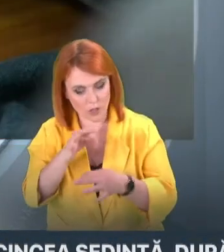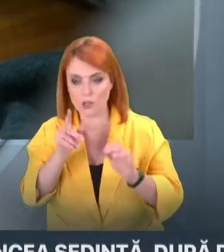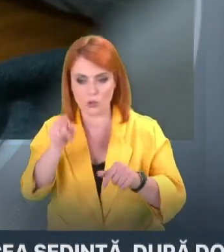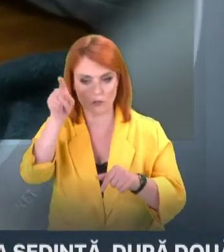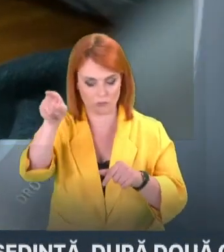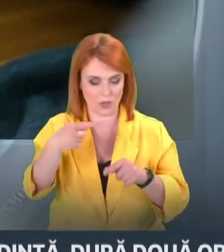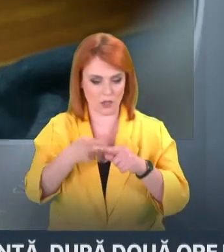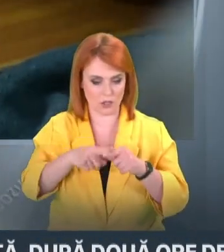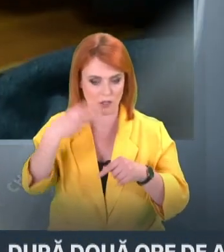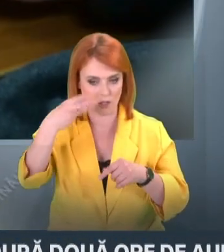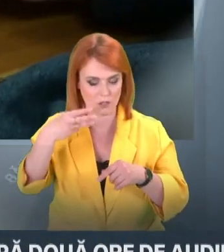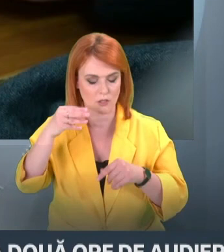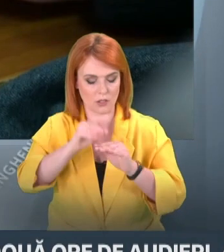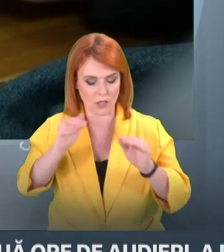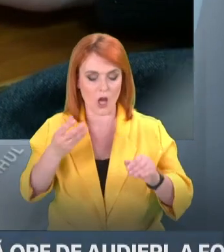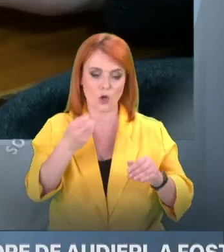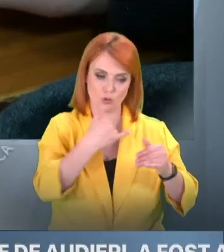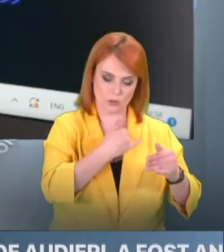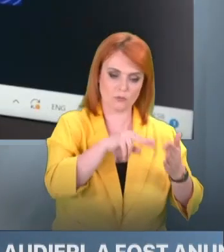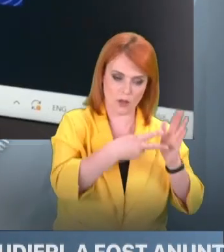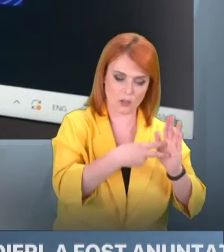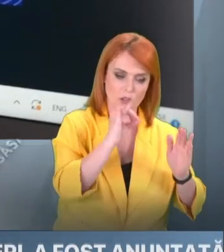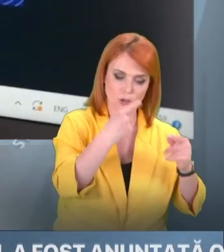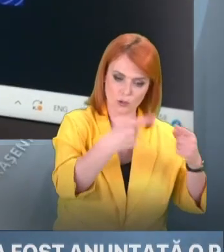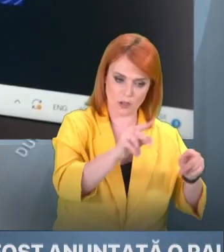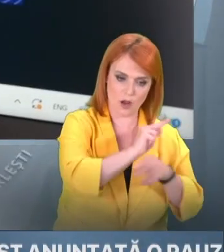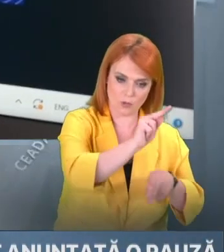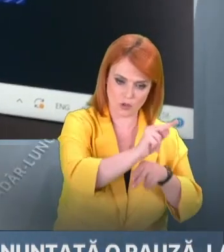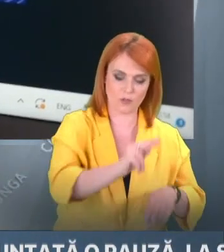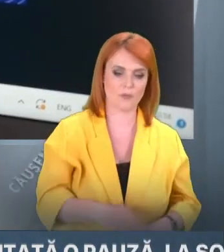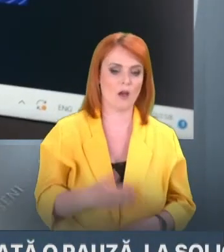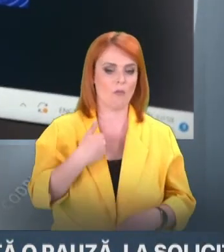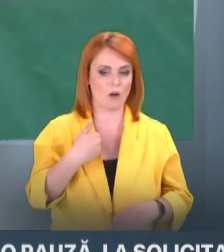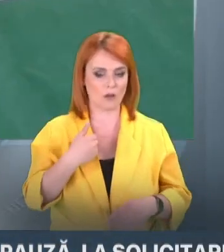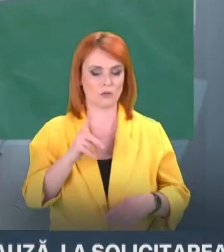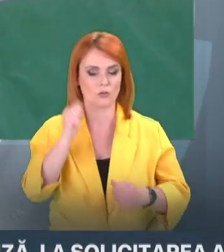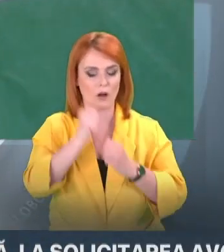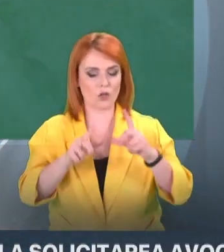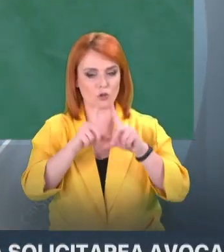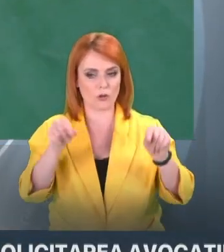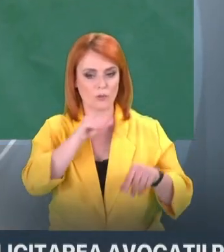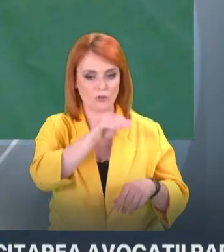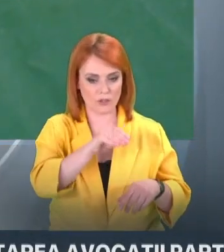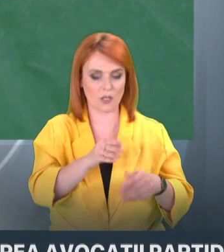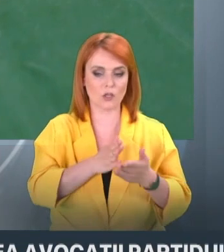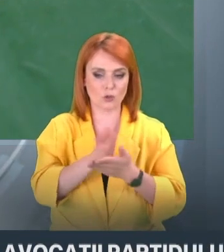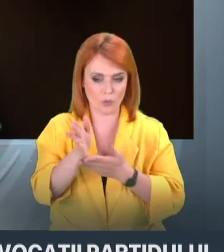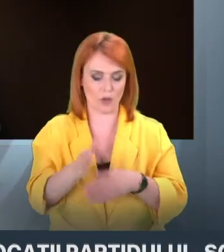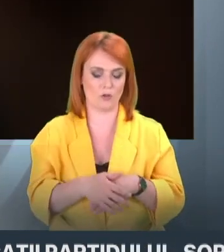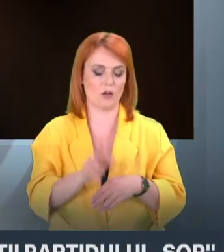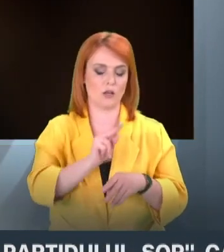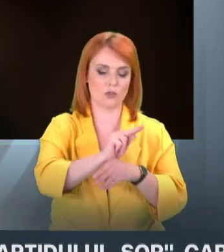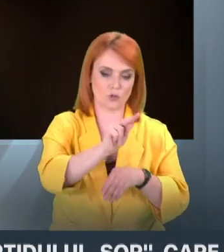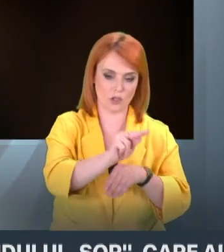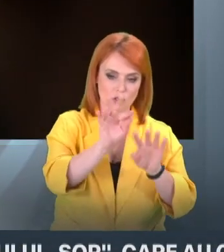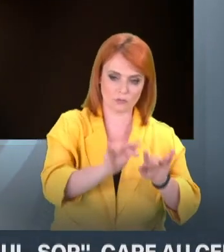ultimelor cereri a segmentului, dar vrem ca în fiecare școală profesională în domeniul care instruiește în domeniul IT